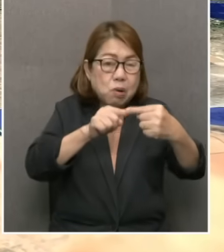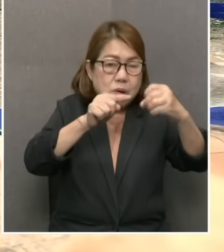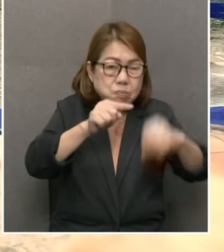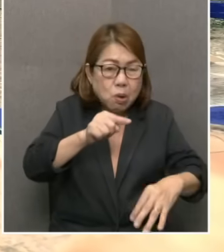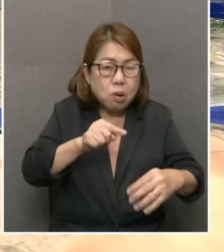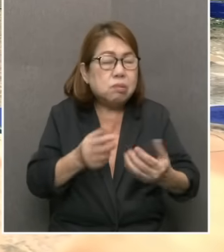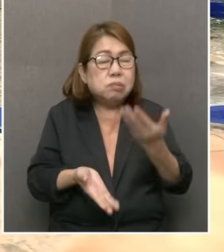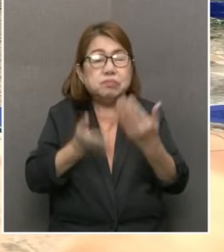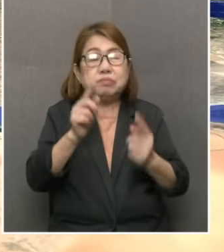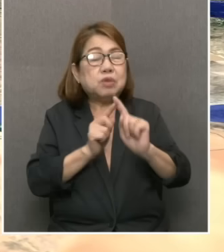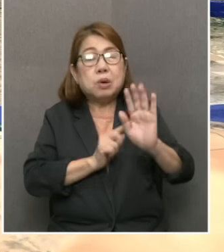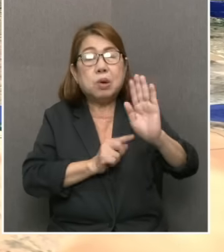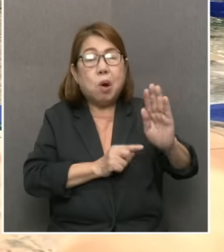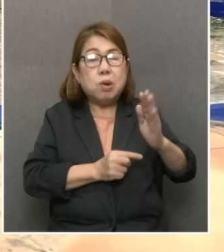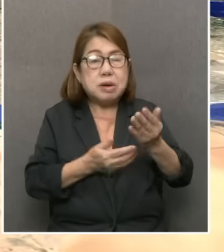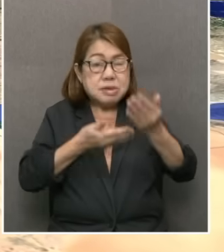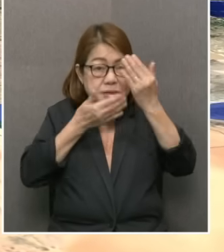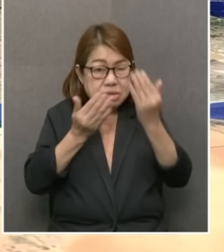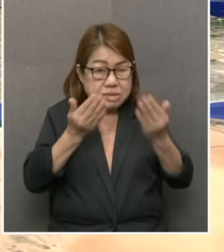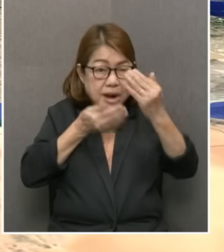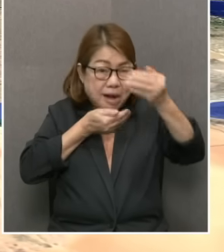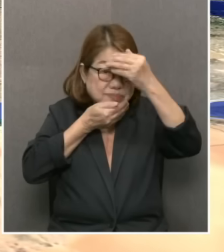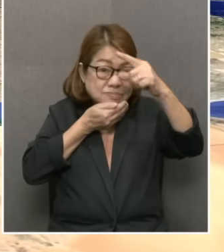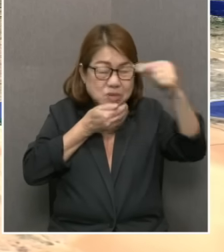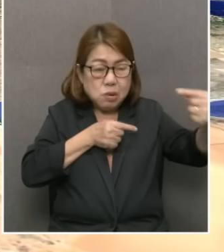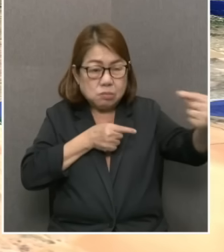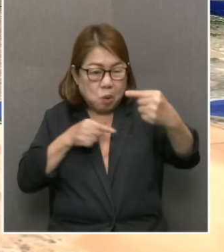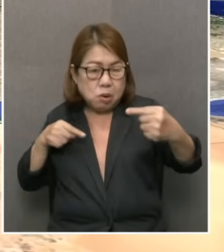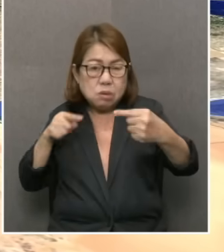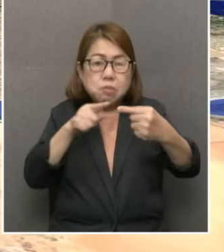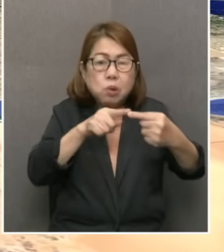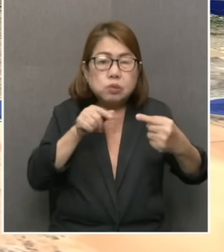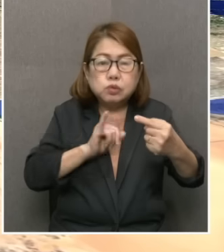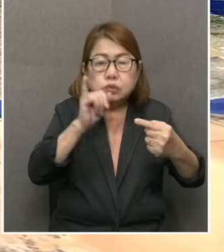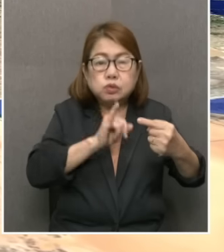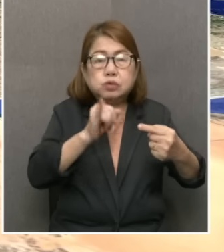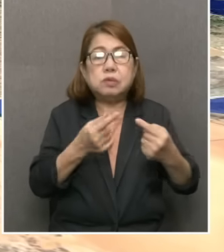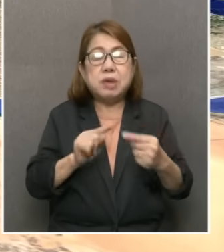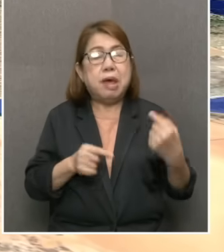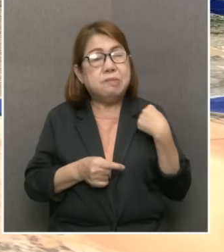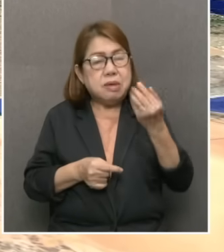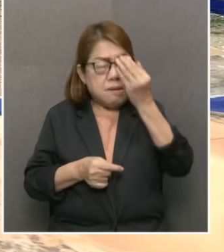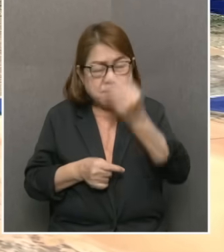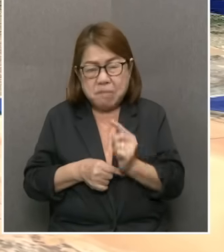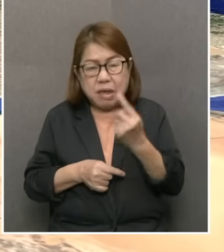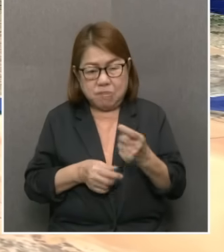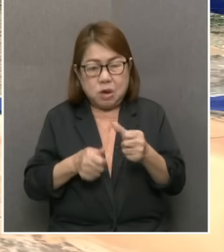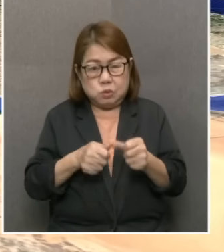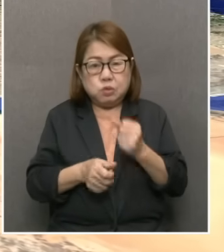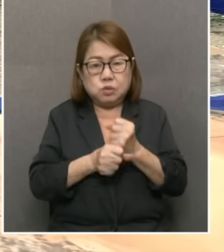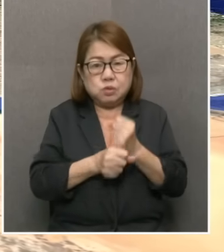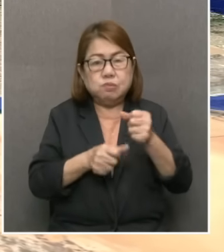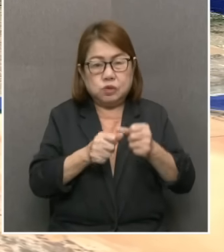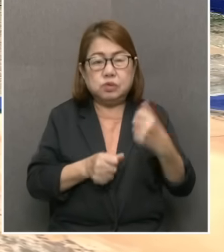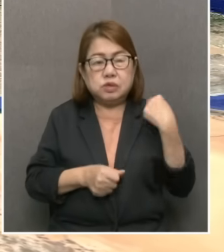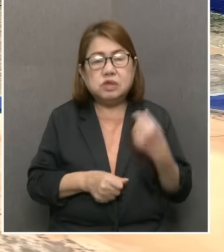ที่ยิงมานั่นเองนั่นก็คือไอออนโดมนะคะแต่กองทัพอิสราเอลก็ยังมีอาวุธล้ำสมัยที่กำลังพัฒนาอีก1ชิ้นเรียกว่